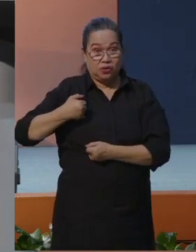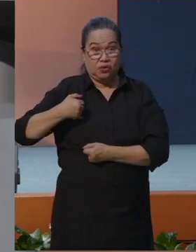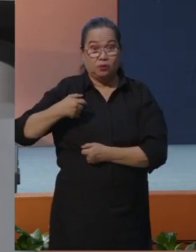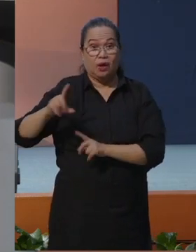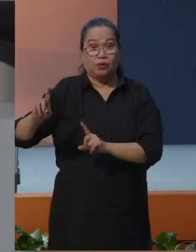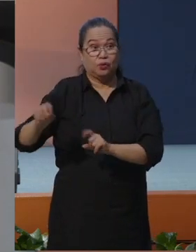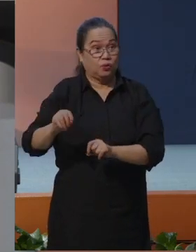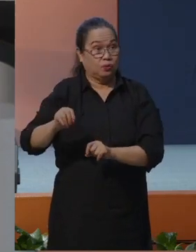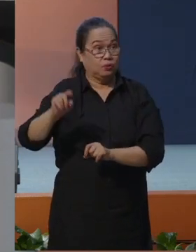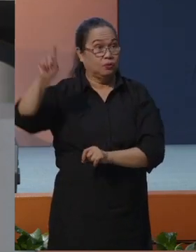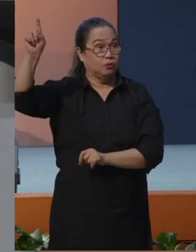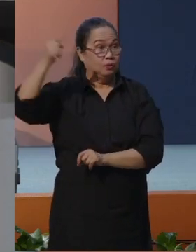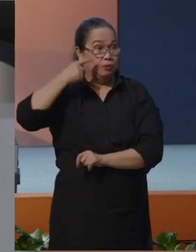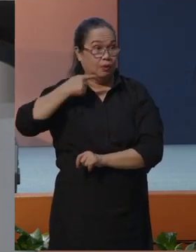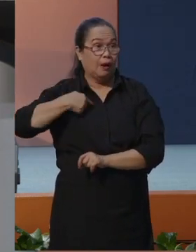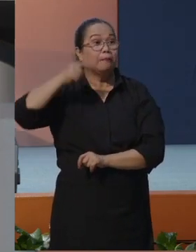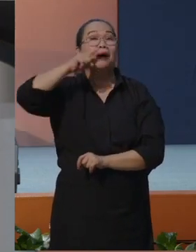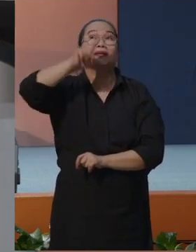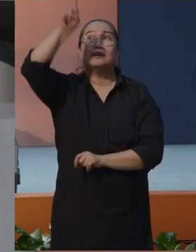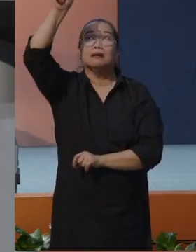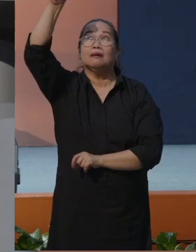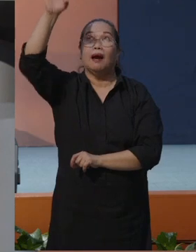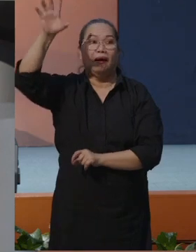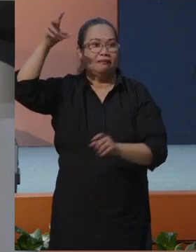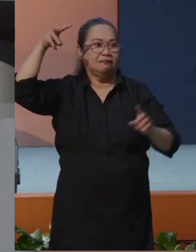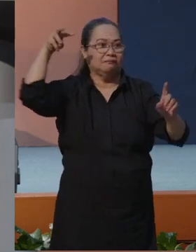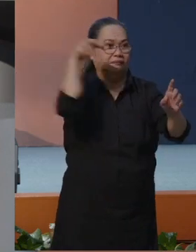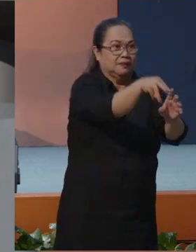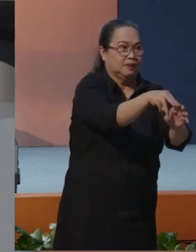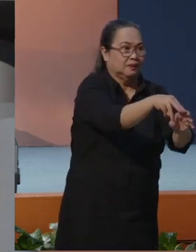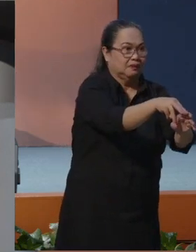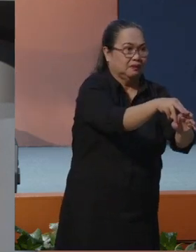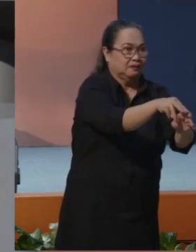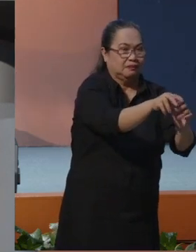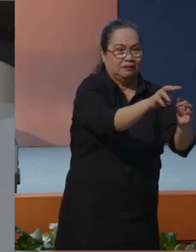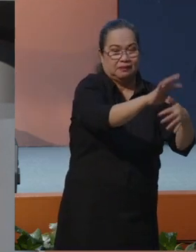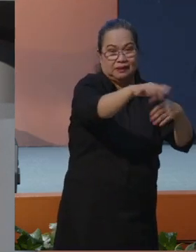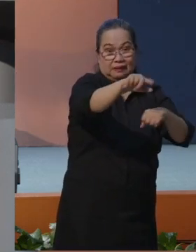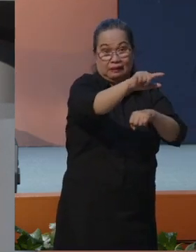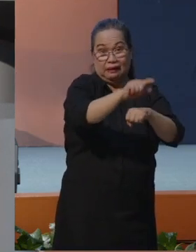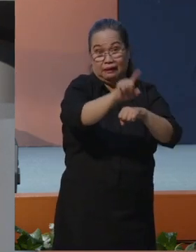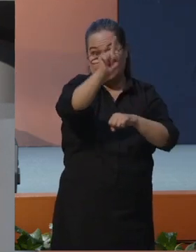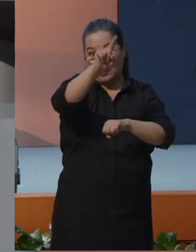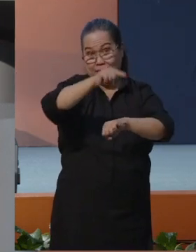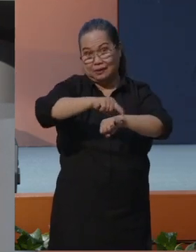Israel. Makikita natin, and Joshua captured all these kings in their land at one time,